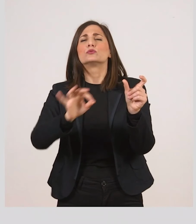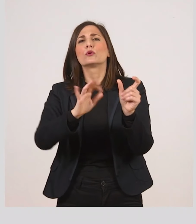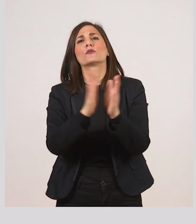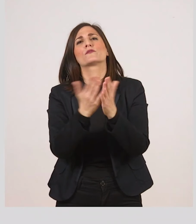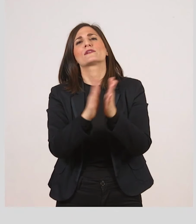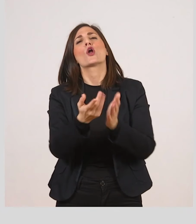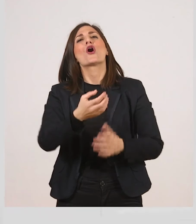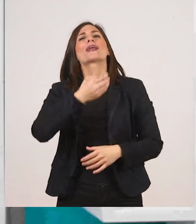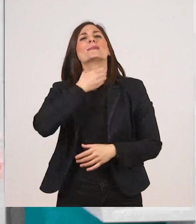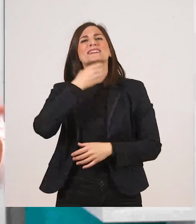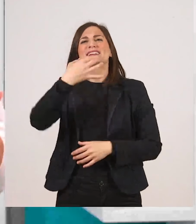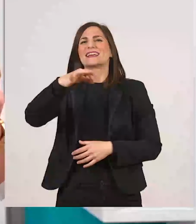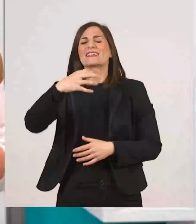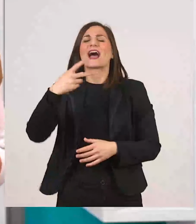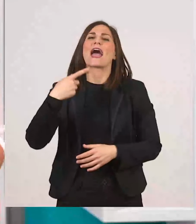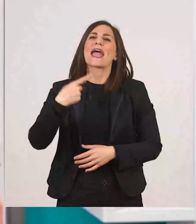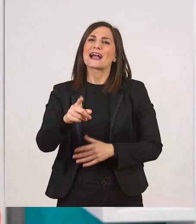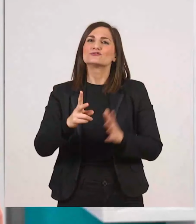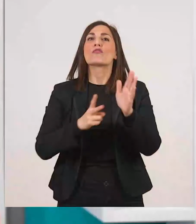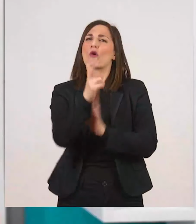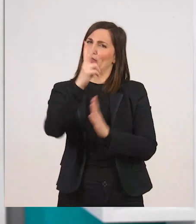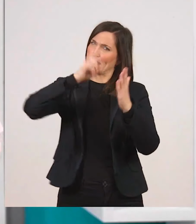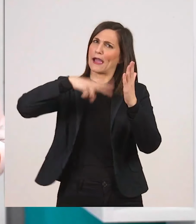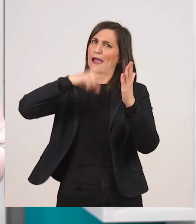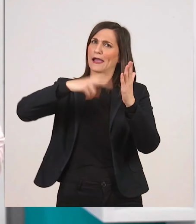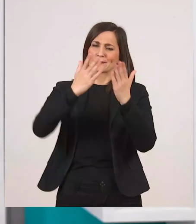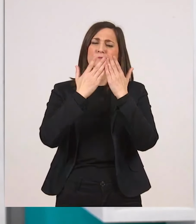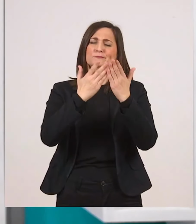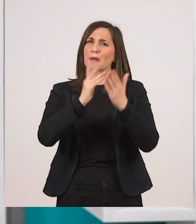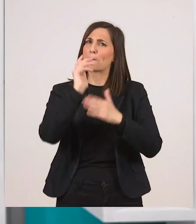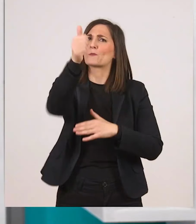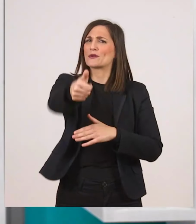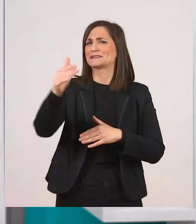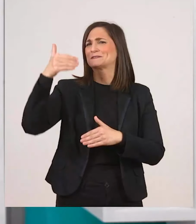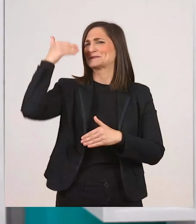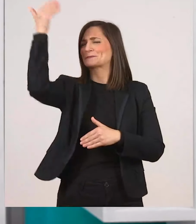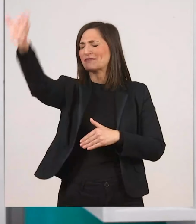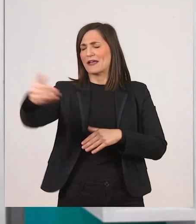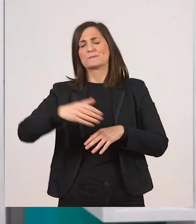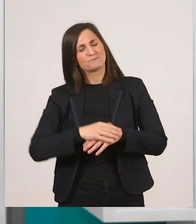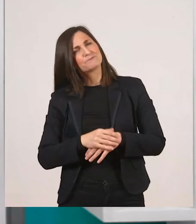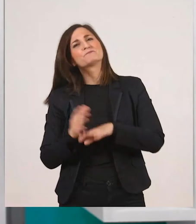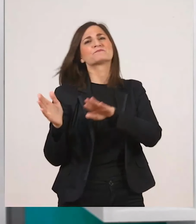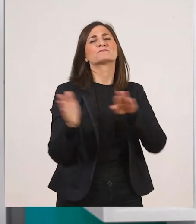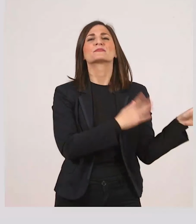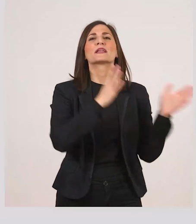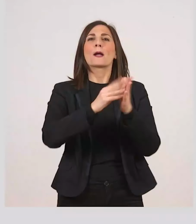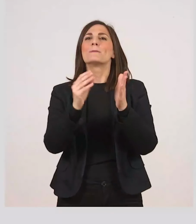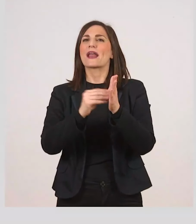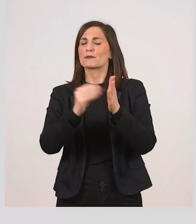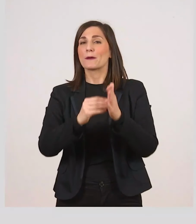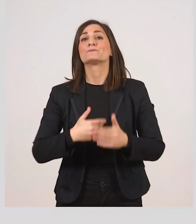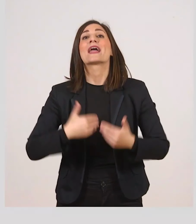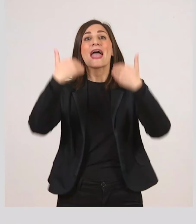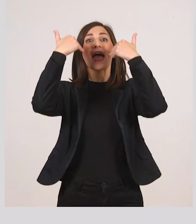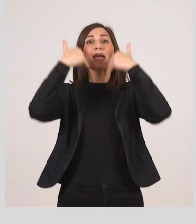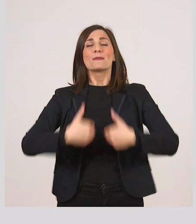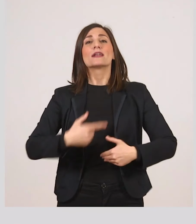το βιβλίο της γραμματικής σας, στη σελίδα 112, αν θυμάμαι καλά. Συνεχίζουμε με το παράδειγμά μας τώρα. Σε μένα αρέσει το